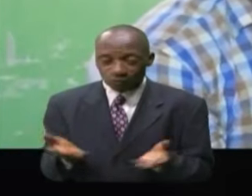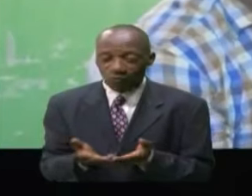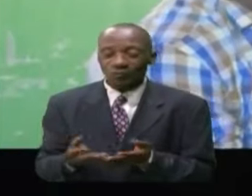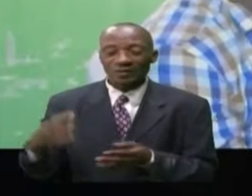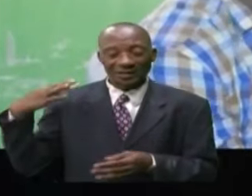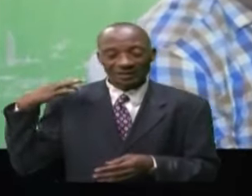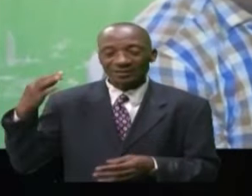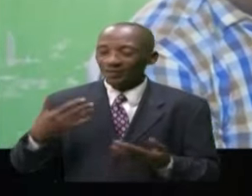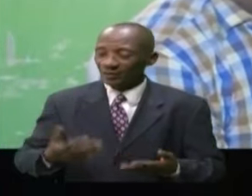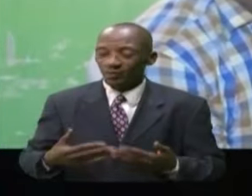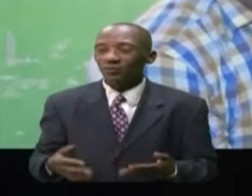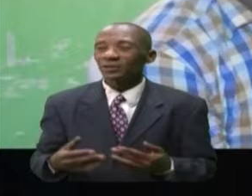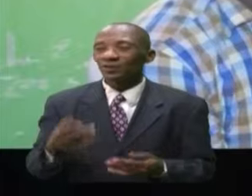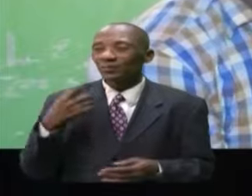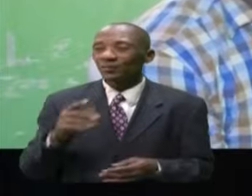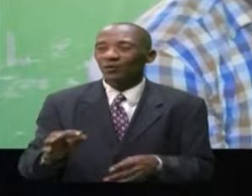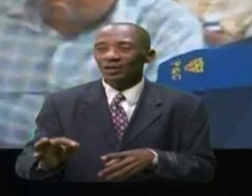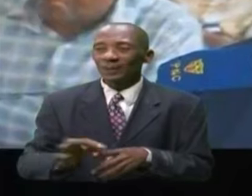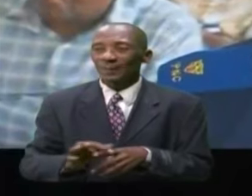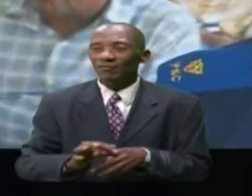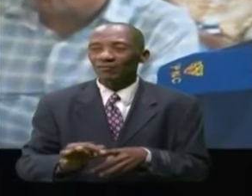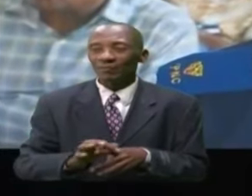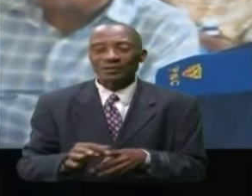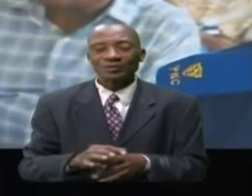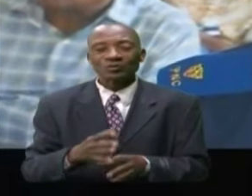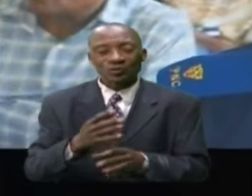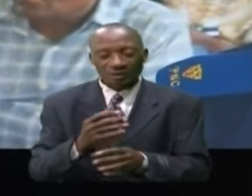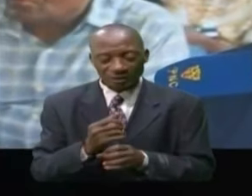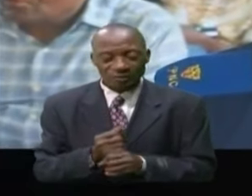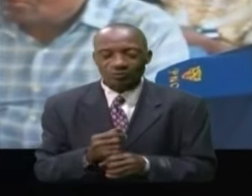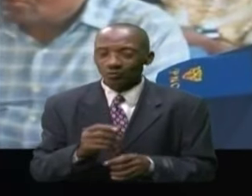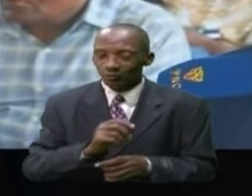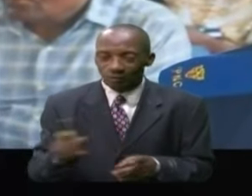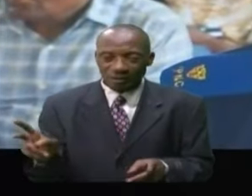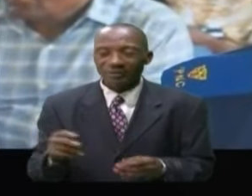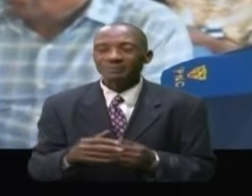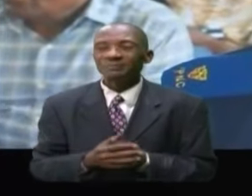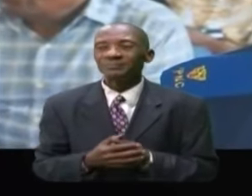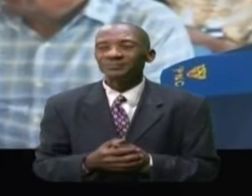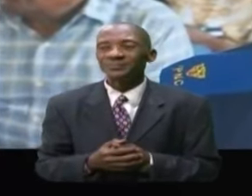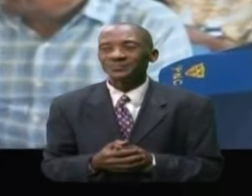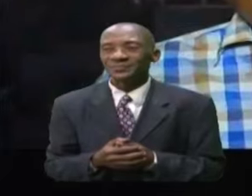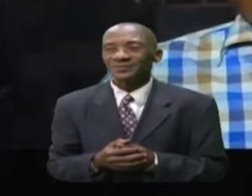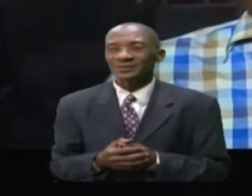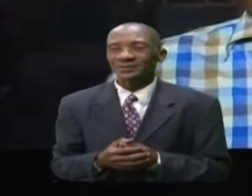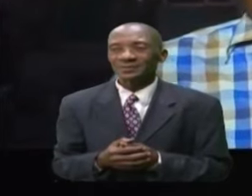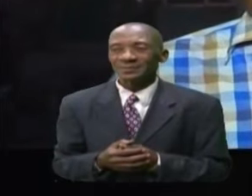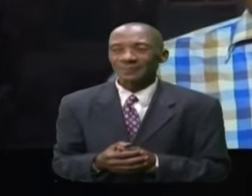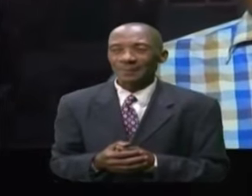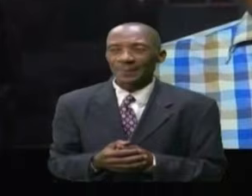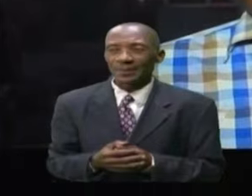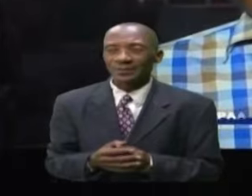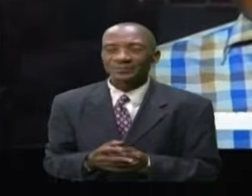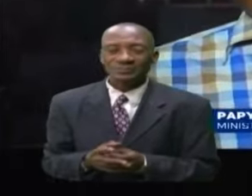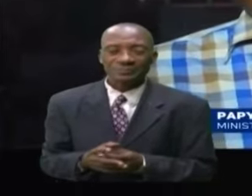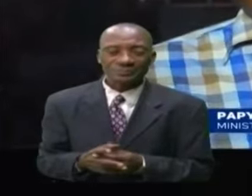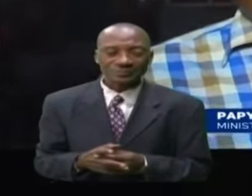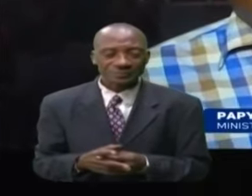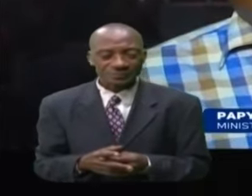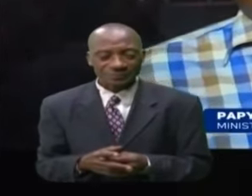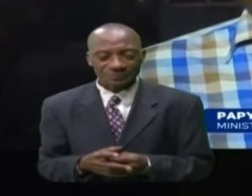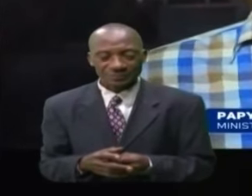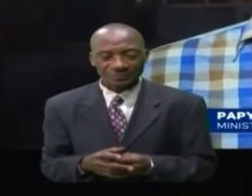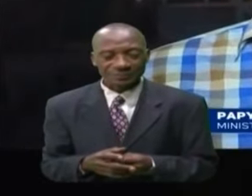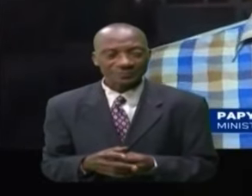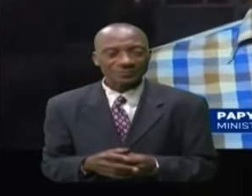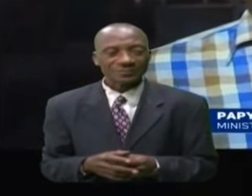apporté une perspective politique importante à ce sujet crucial. L'Église a un rôle à jouer sur le choix de nos